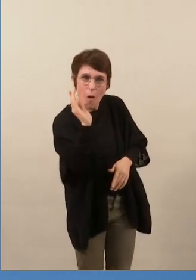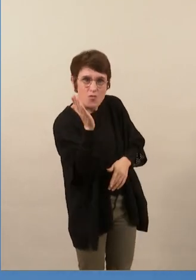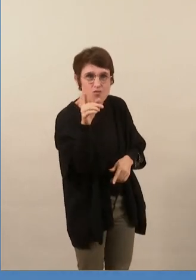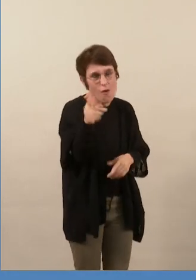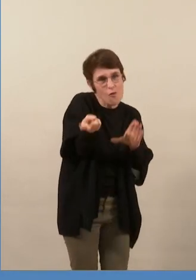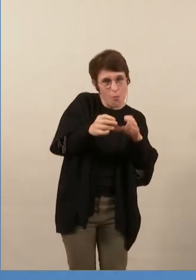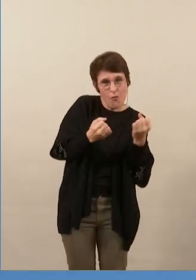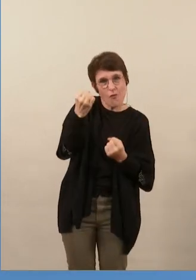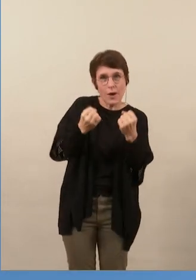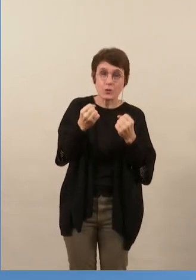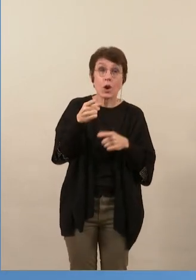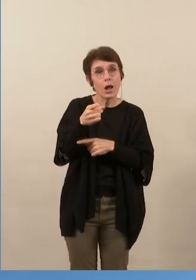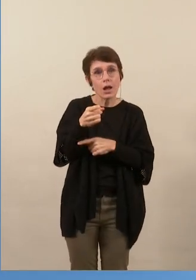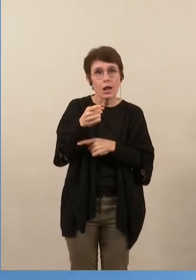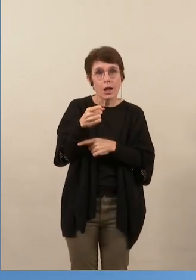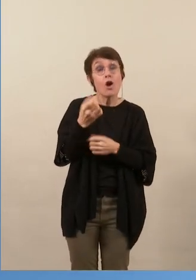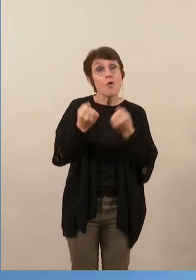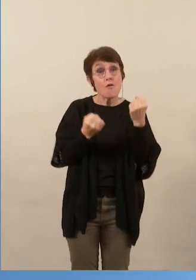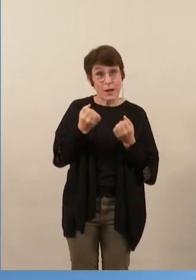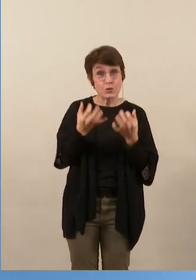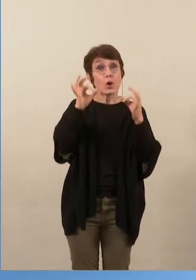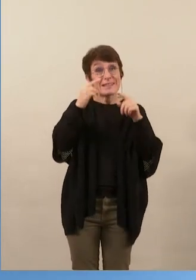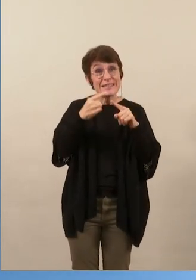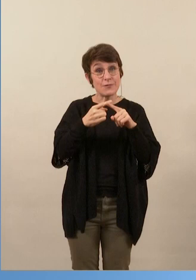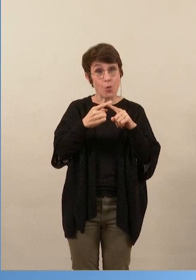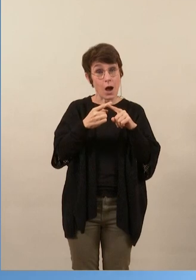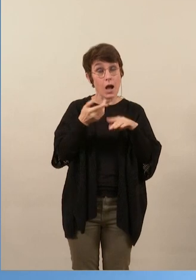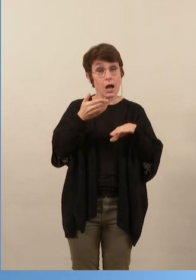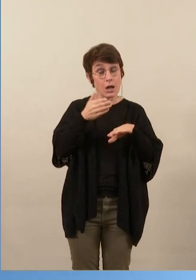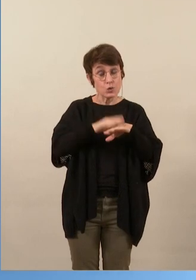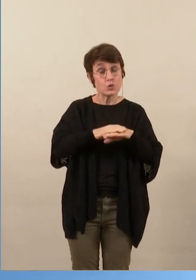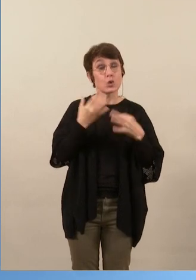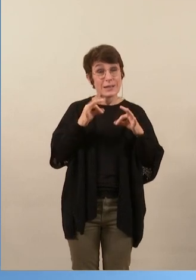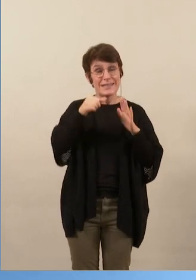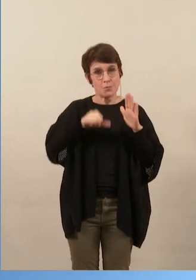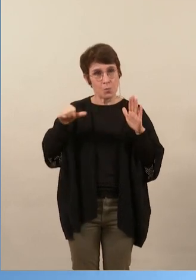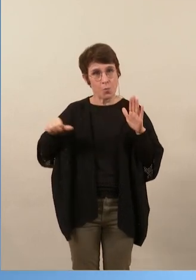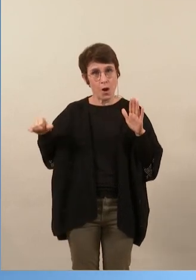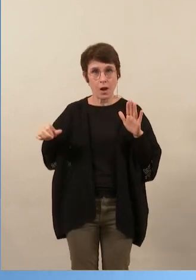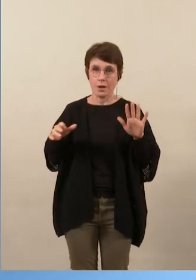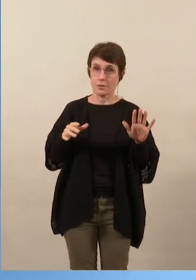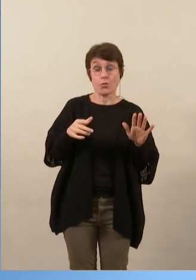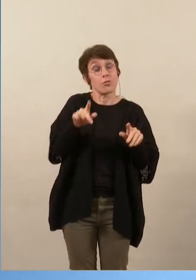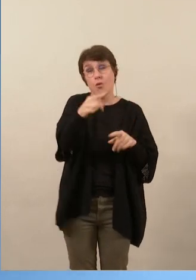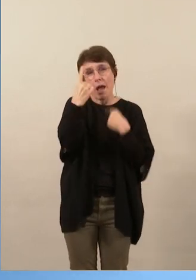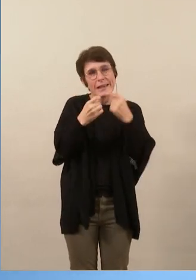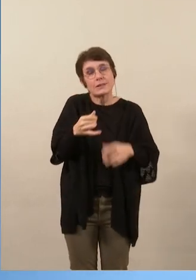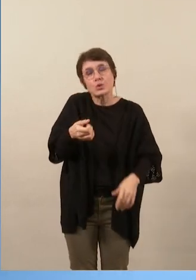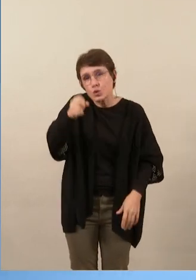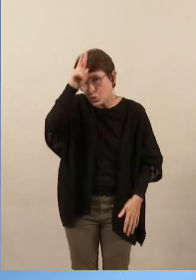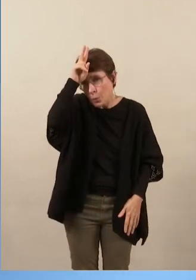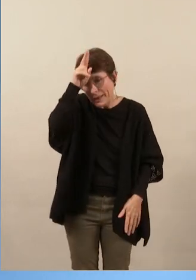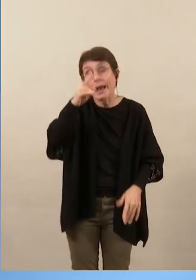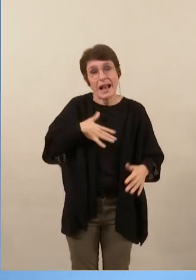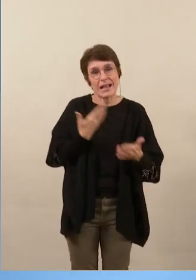que 10 usages en l'occurrence c'est grâce à vos questions absolument stupides que nous avons les chiffres parce qu'on regarde pas